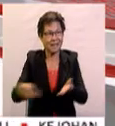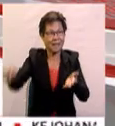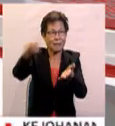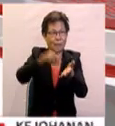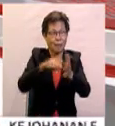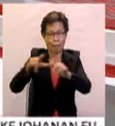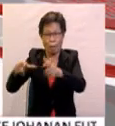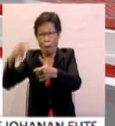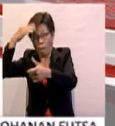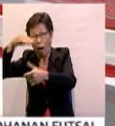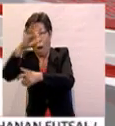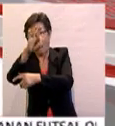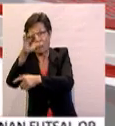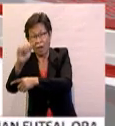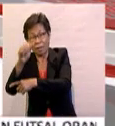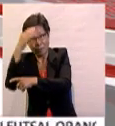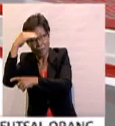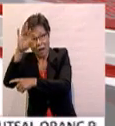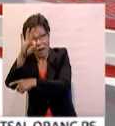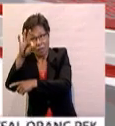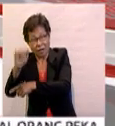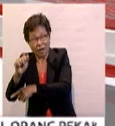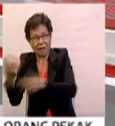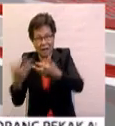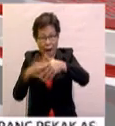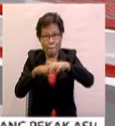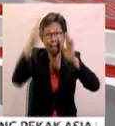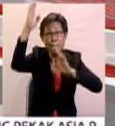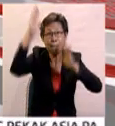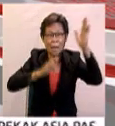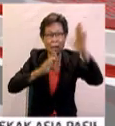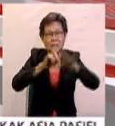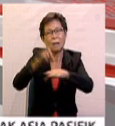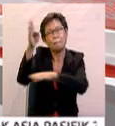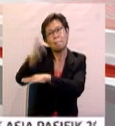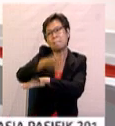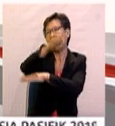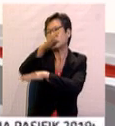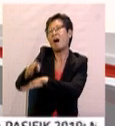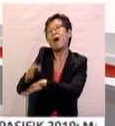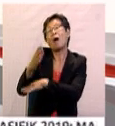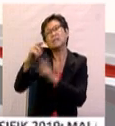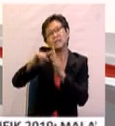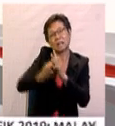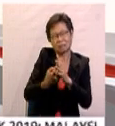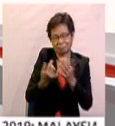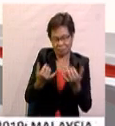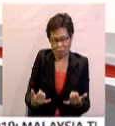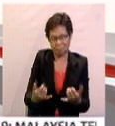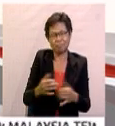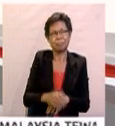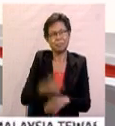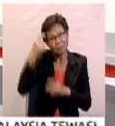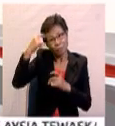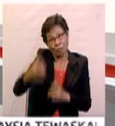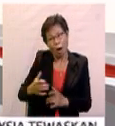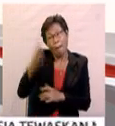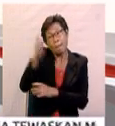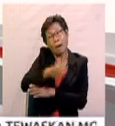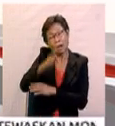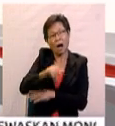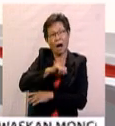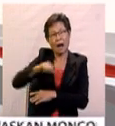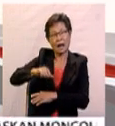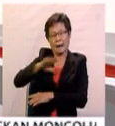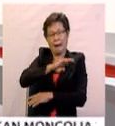Penyertaan pasukan polis FA PFA dalam Liga Malaysia 2019 dibatalkan berkuat kuasa hari ini. Keputusan dibuat ahli